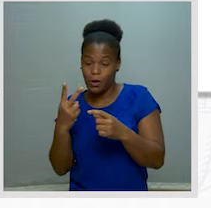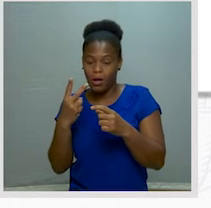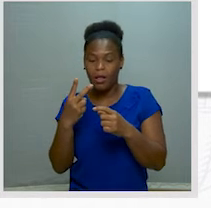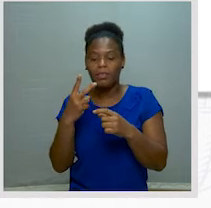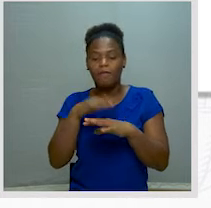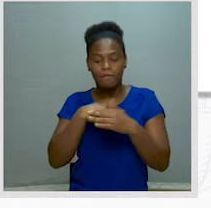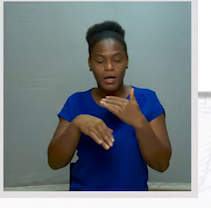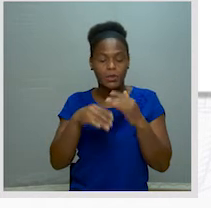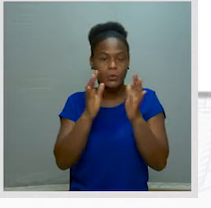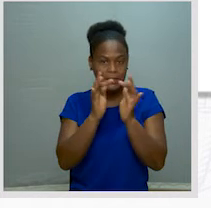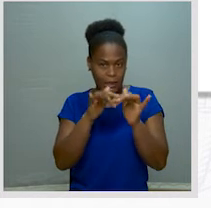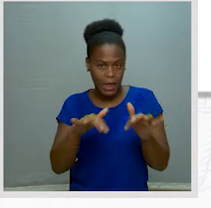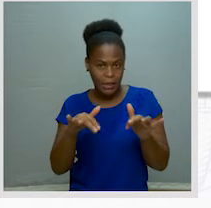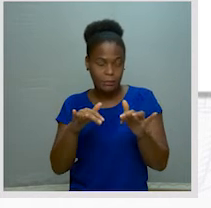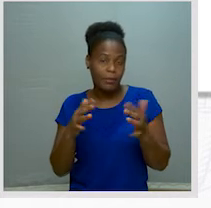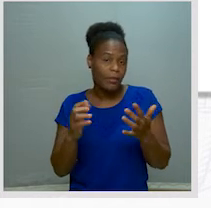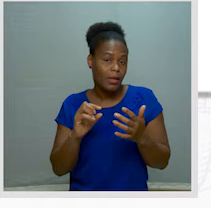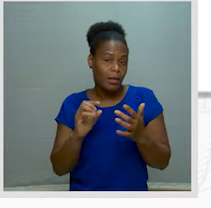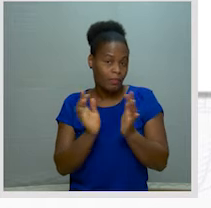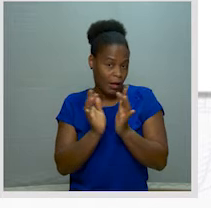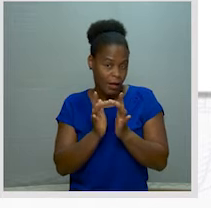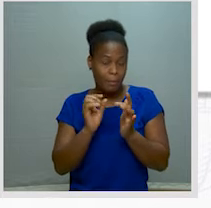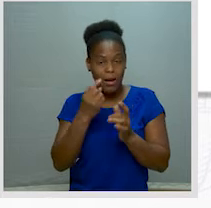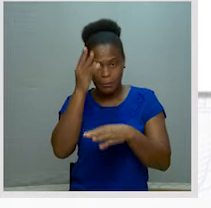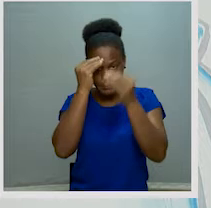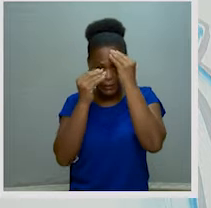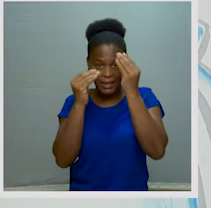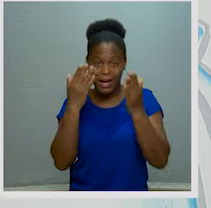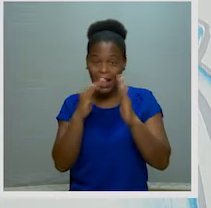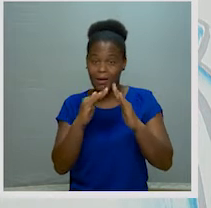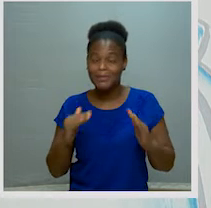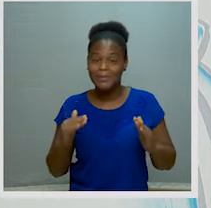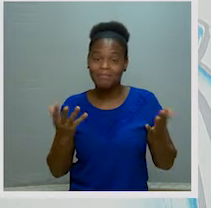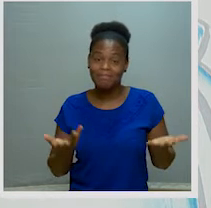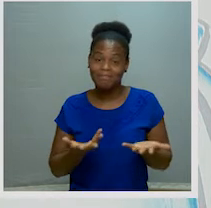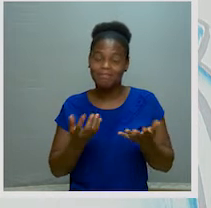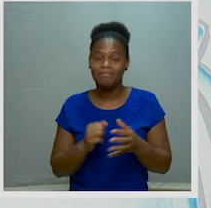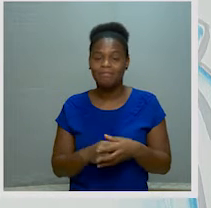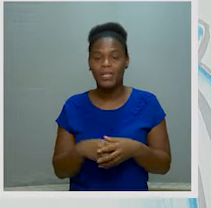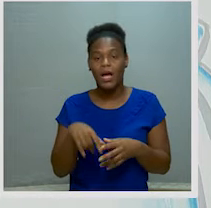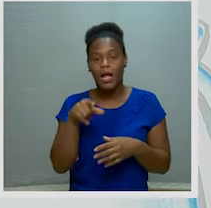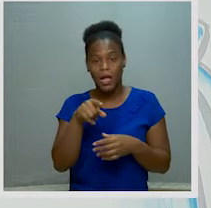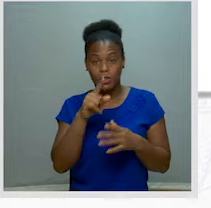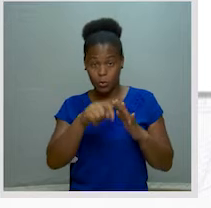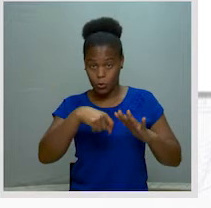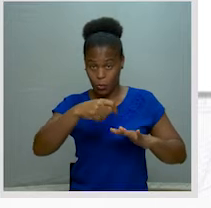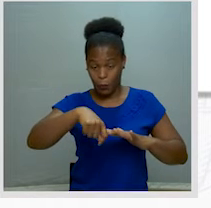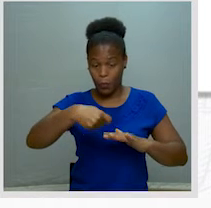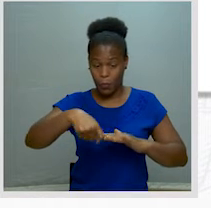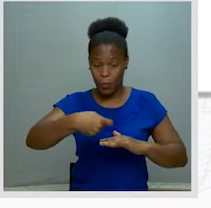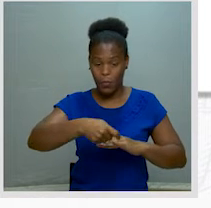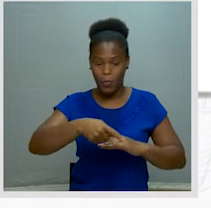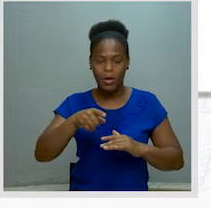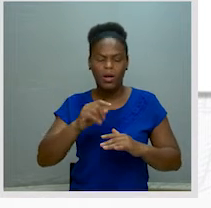place un site Internet Apprendre à la maison. Et ces ressources